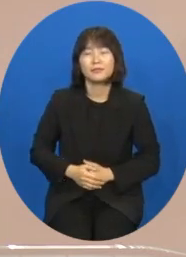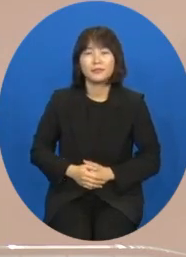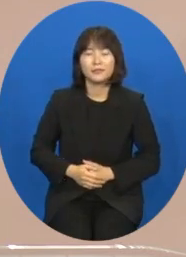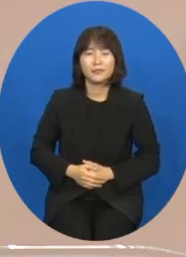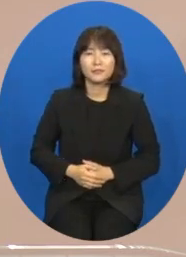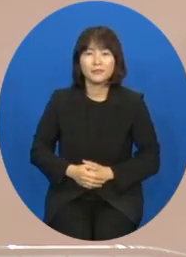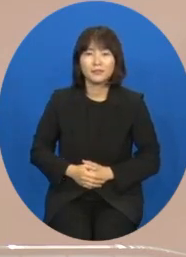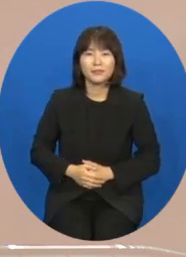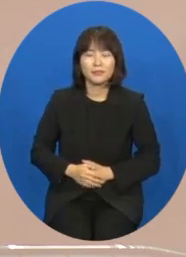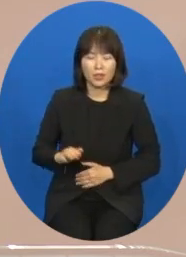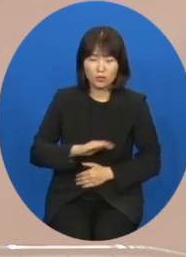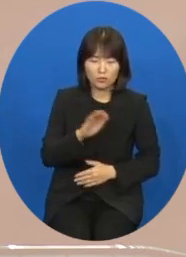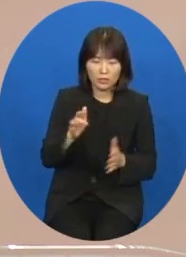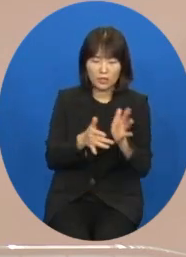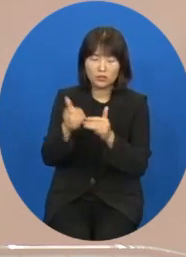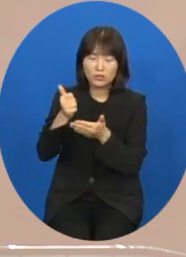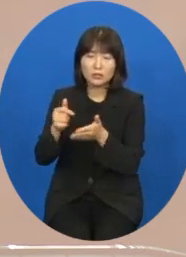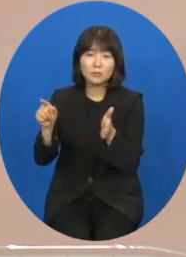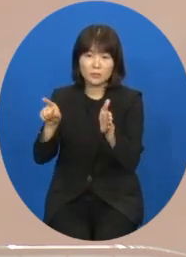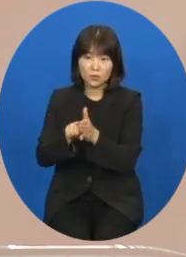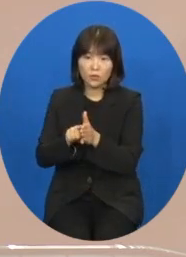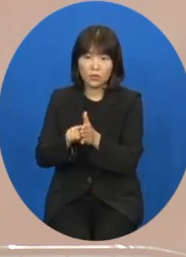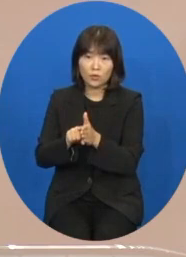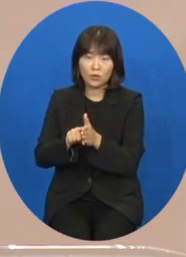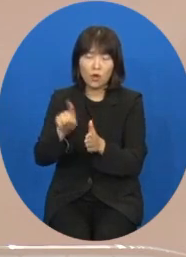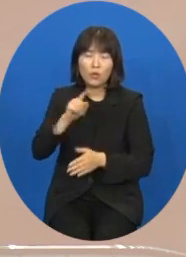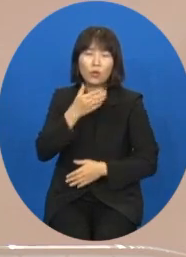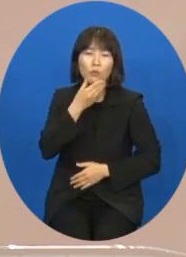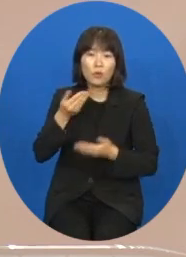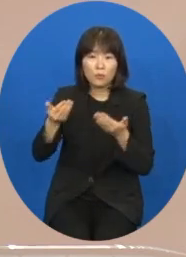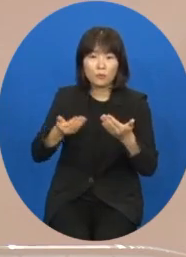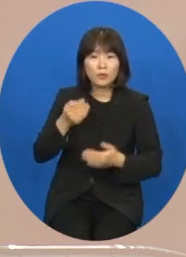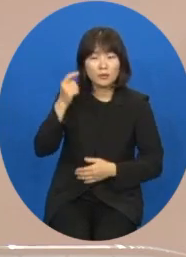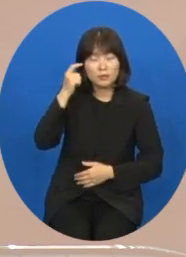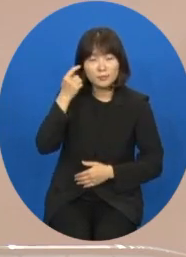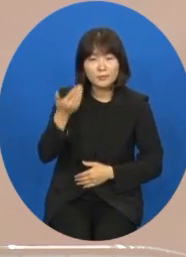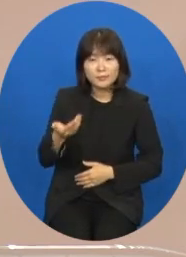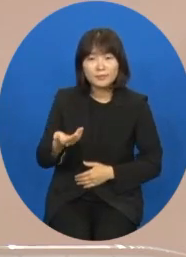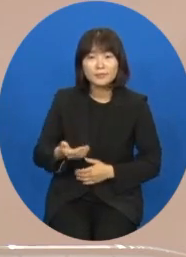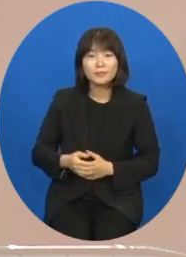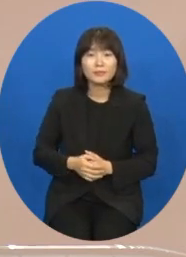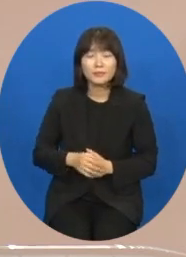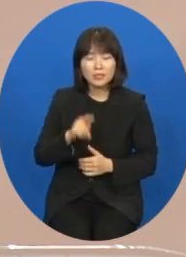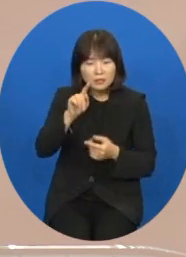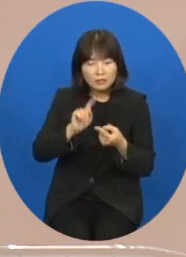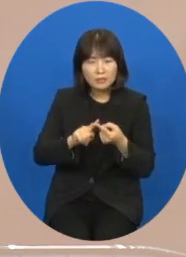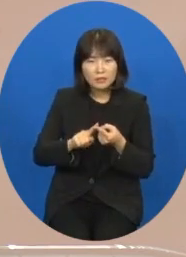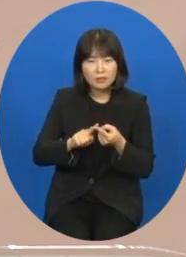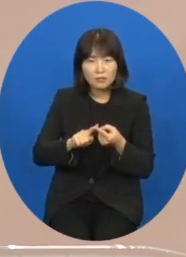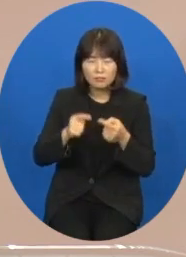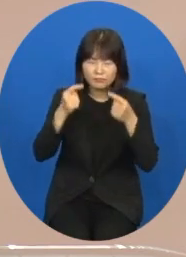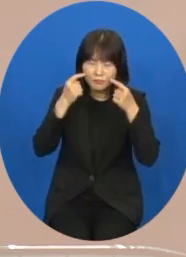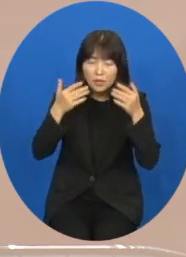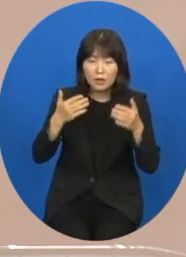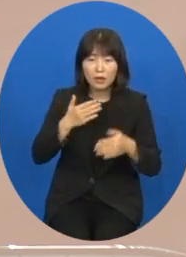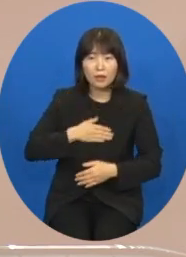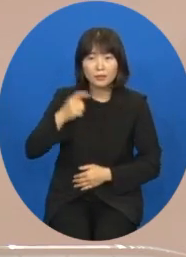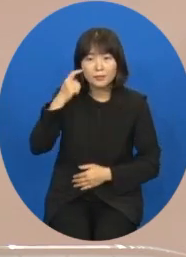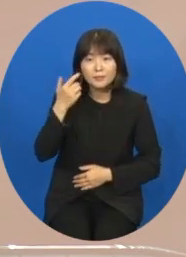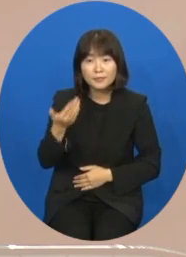도대체 우리가 예수를 믿으면 어떤 복을 받은 거죠? 그 점을 여러분들은 명확하게